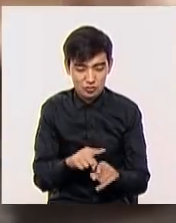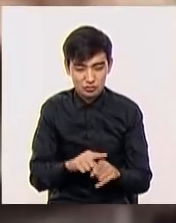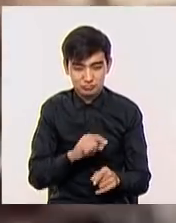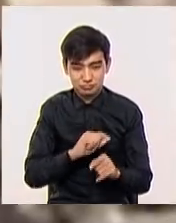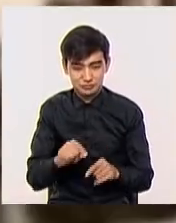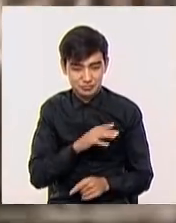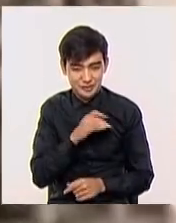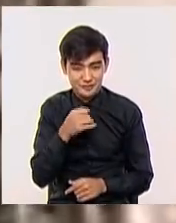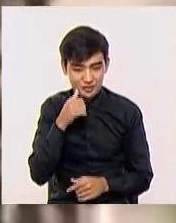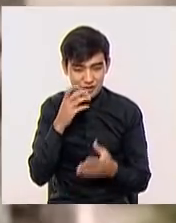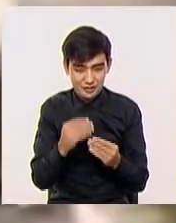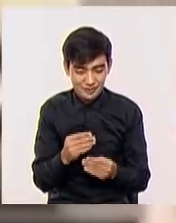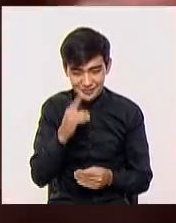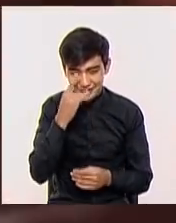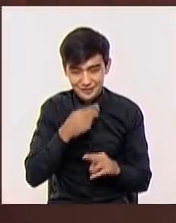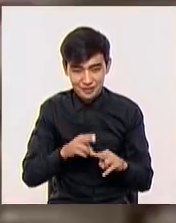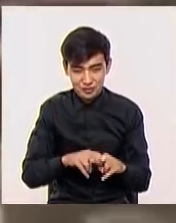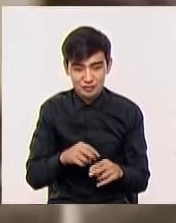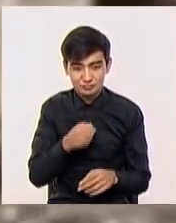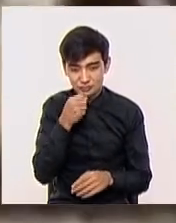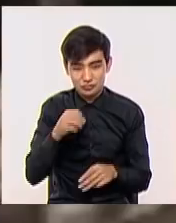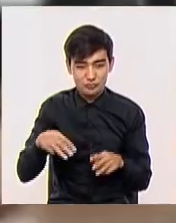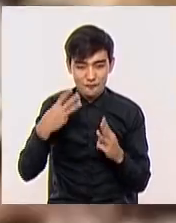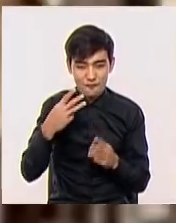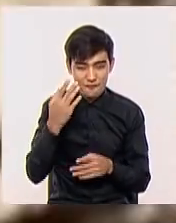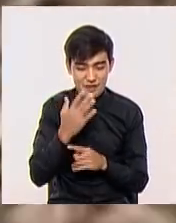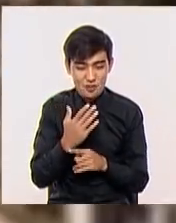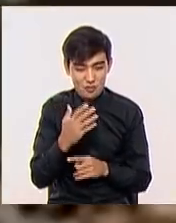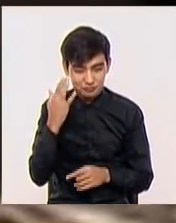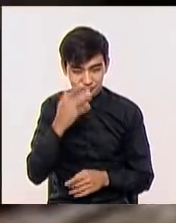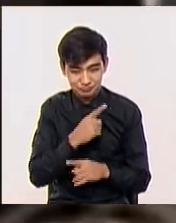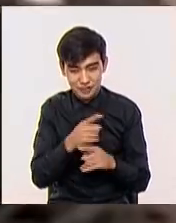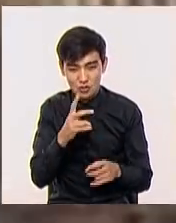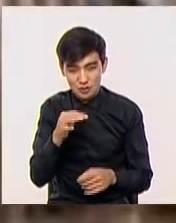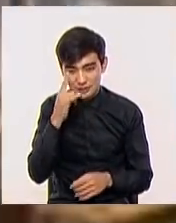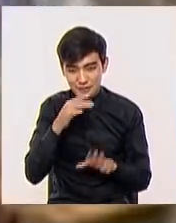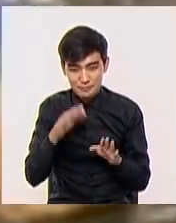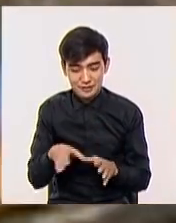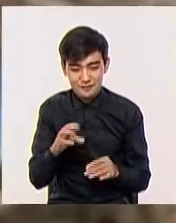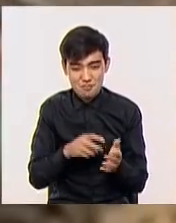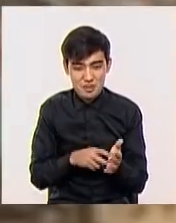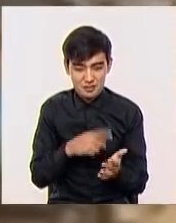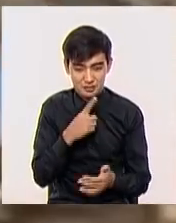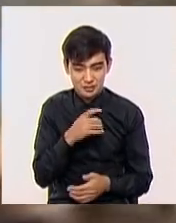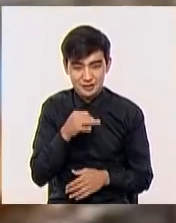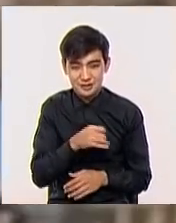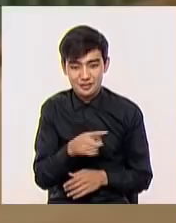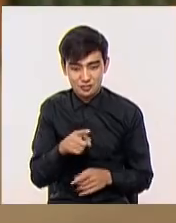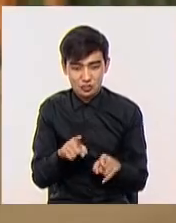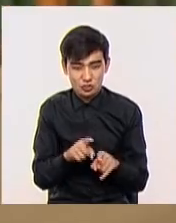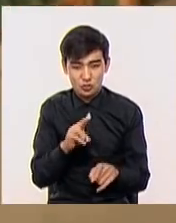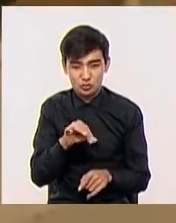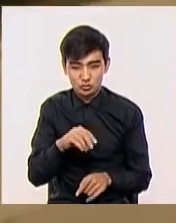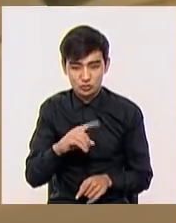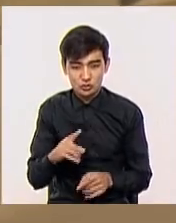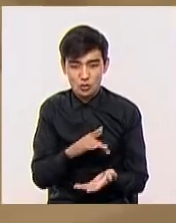көрінеді. Кешелі бері жергілікті қазақтар сұхбат жазып видео жібермек болған. Қазақстандағы таныстары қорқып қалғандарын айтты. Бұл кісі де Құндыз